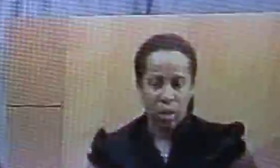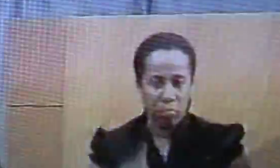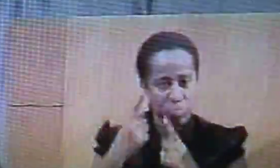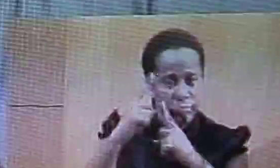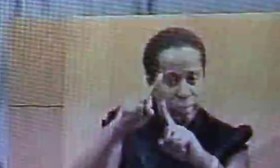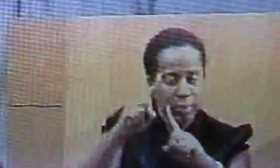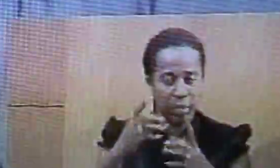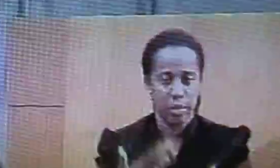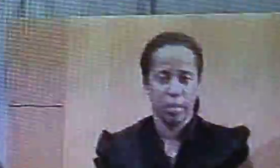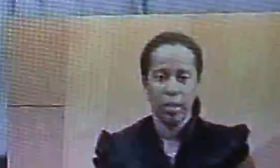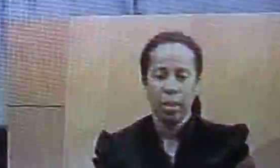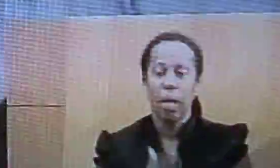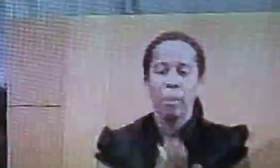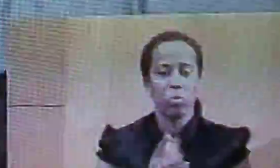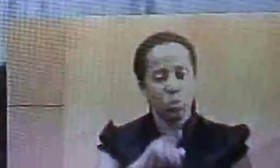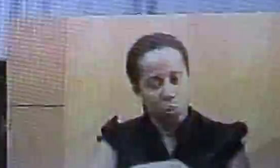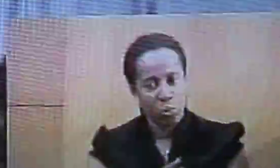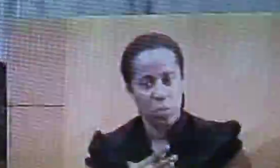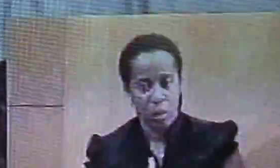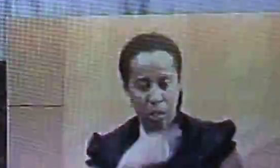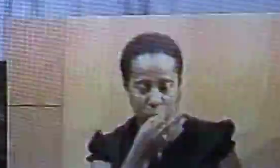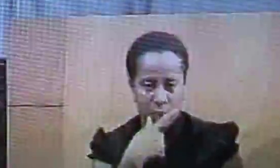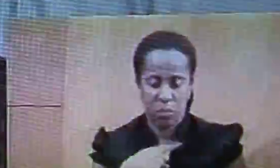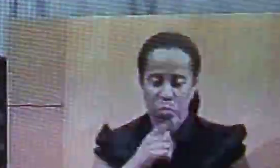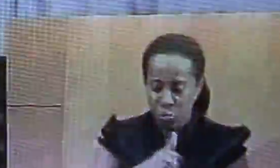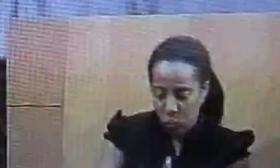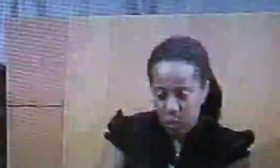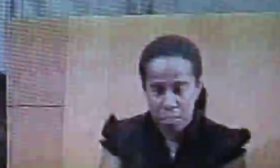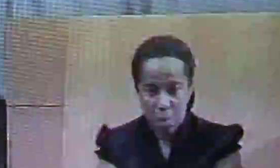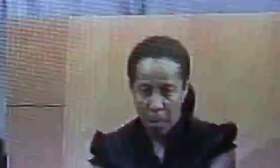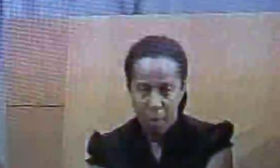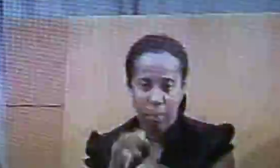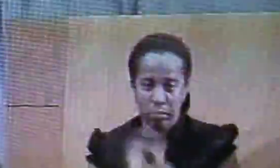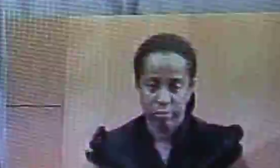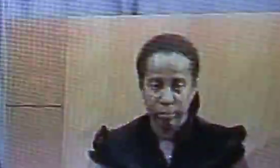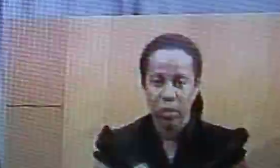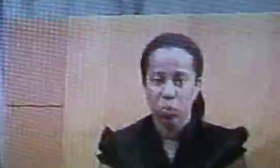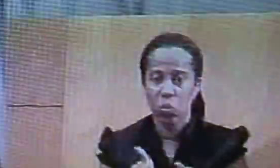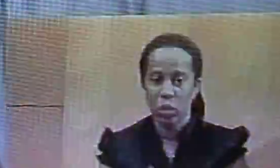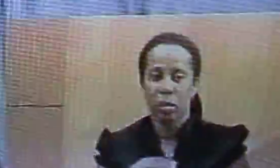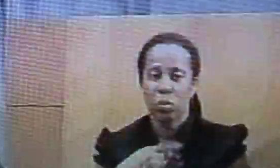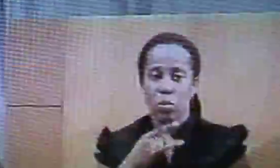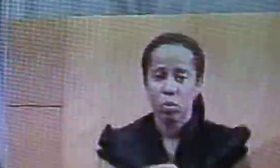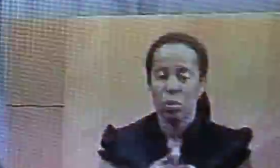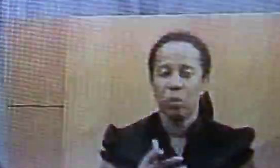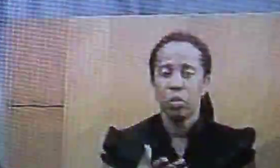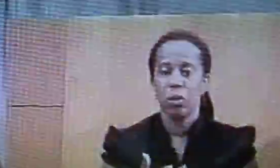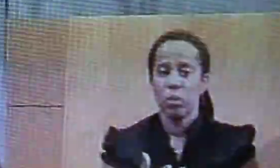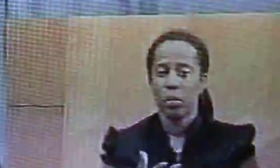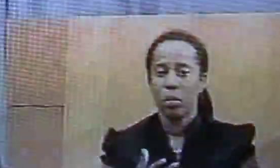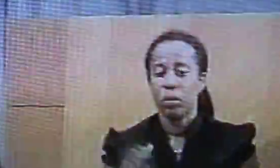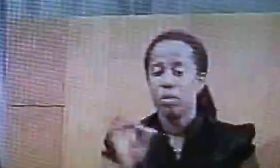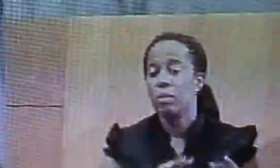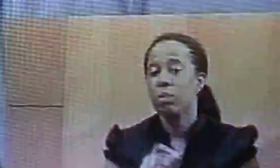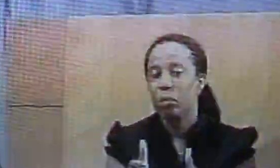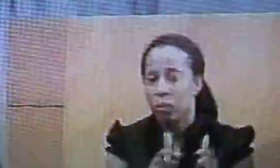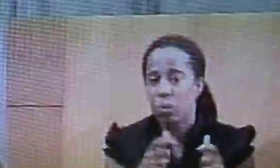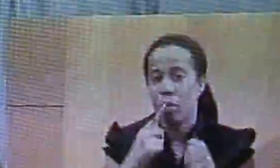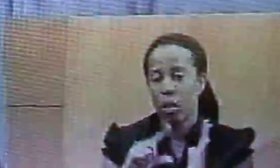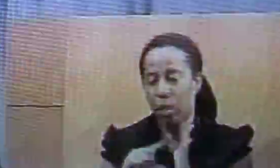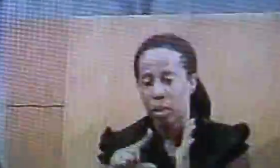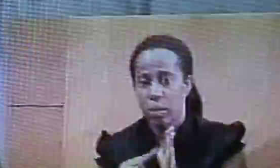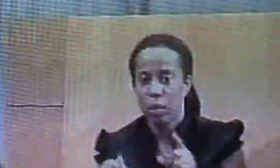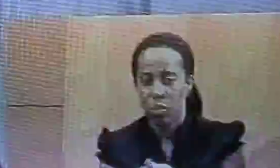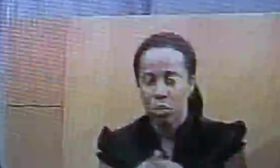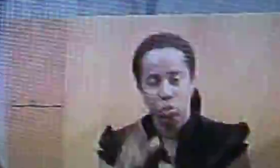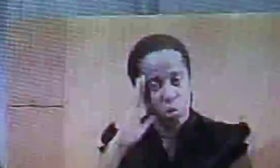politique. Il n'a pas suivi toutes les recommandations qu'on lui faisait et je n'ai pas noté que le contrôle de la légalité ni la Chambre elle-même